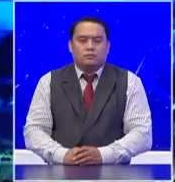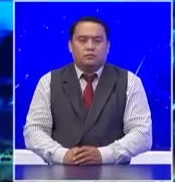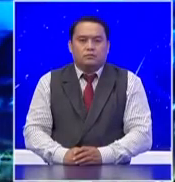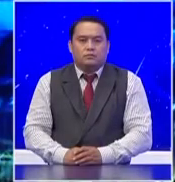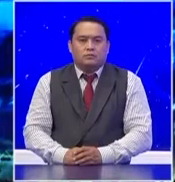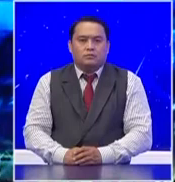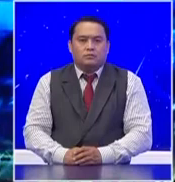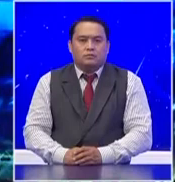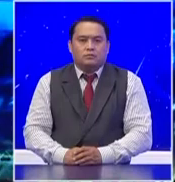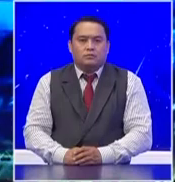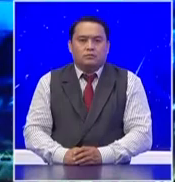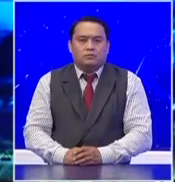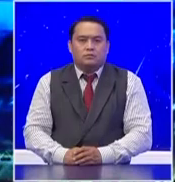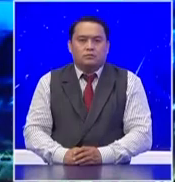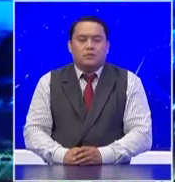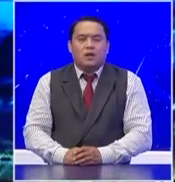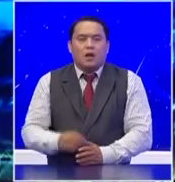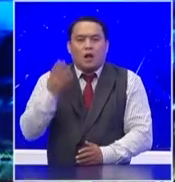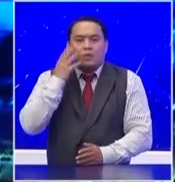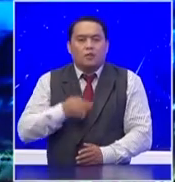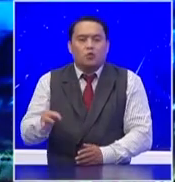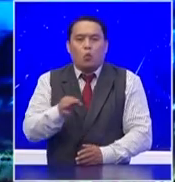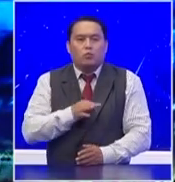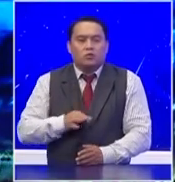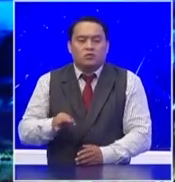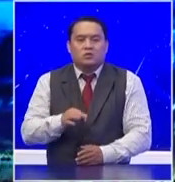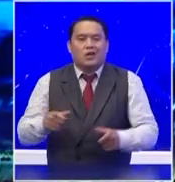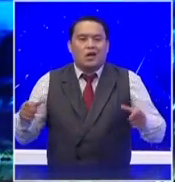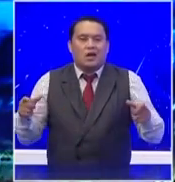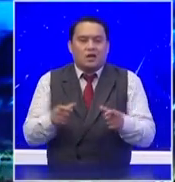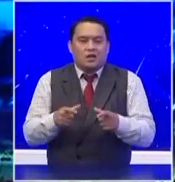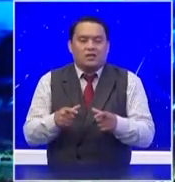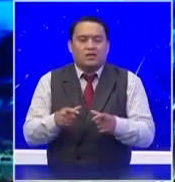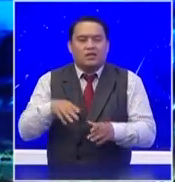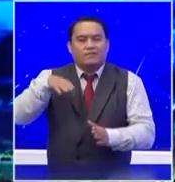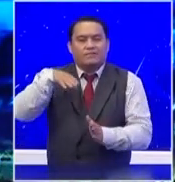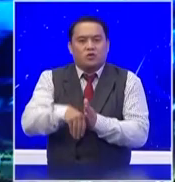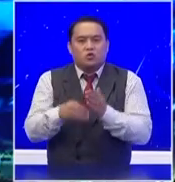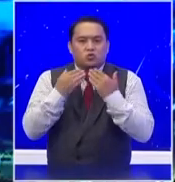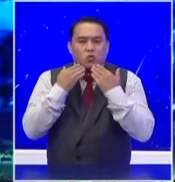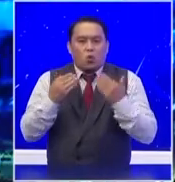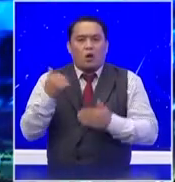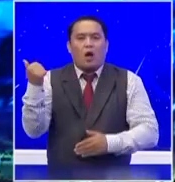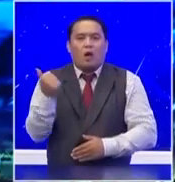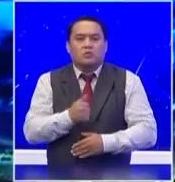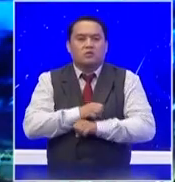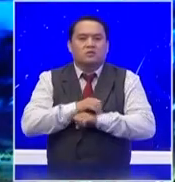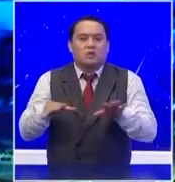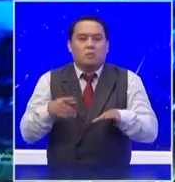Хабарымызды жалғастырамыз. Облыста эпидахуал жақсарып келеді. Қатаң карантиндік шарадан кейін соңғы аптада індеттің таралу